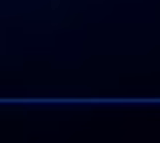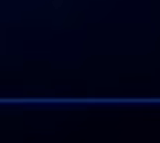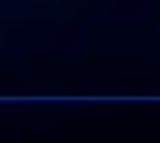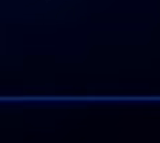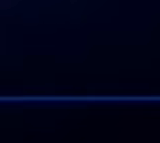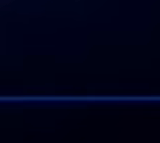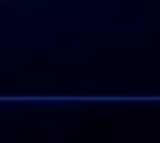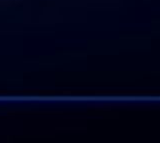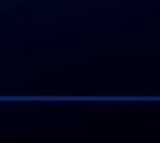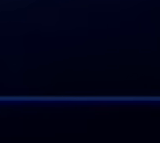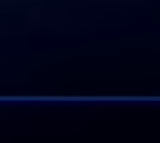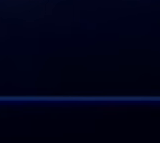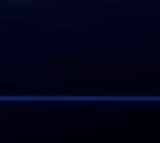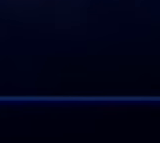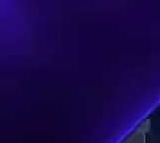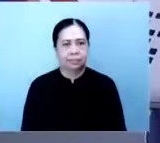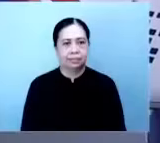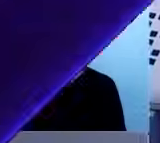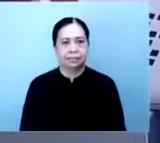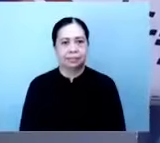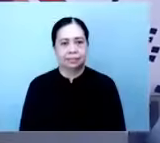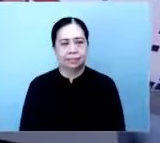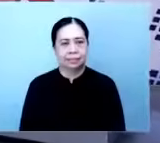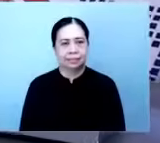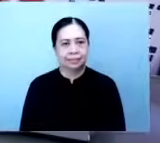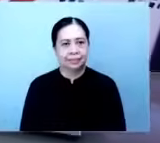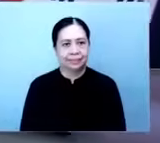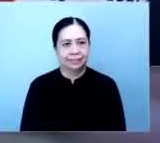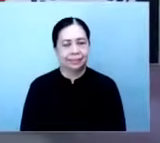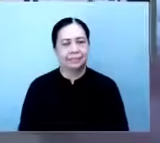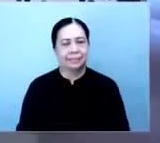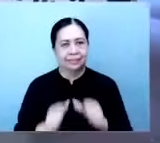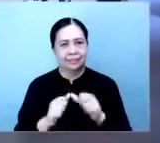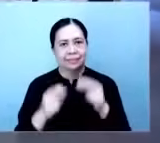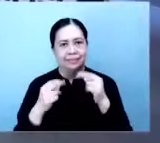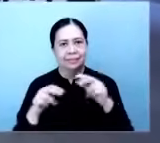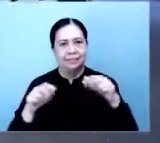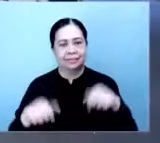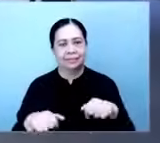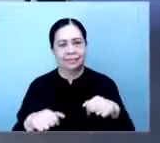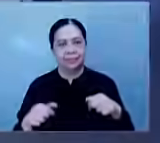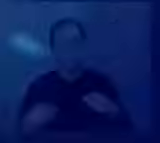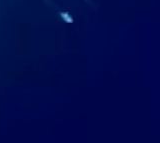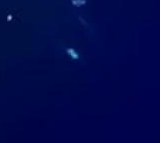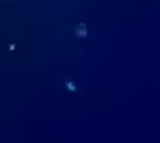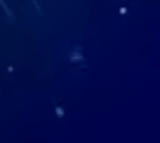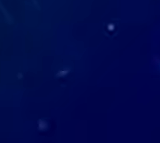labanan ang matinding init. Tuloy-tuloy ang balitaan dito sa Frontline Tonight.